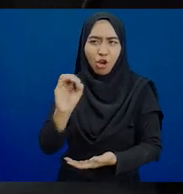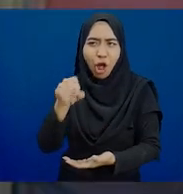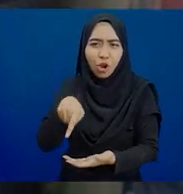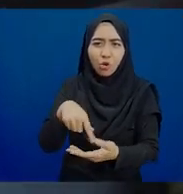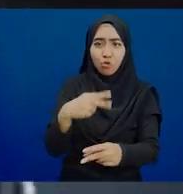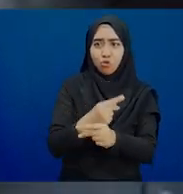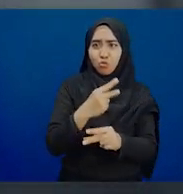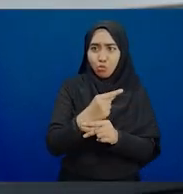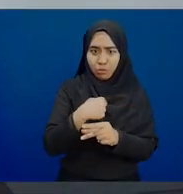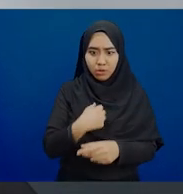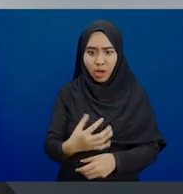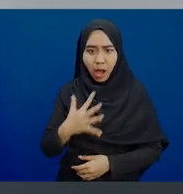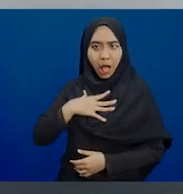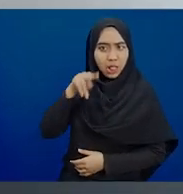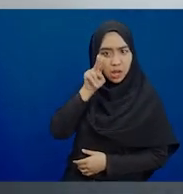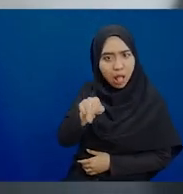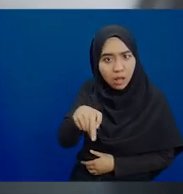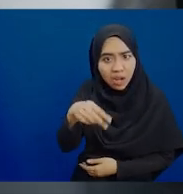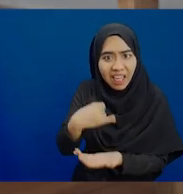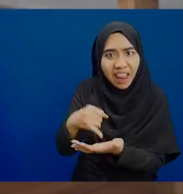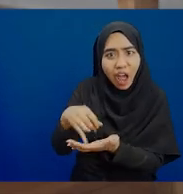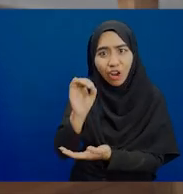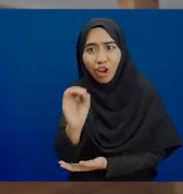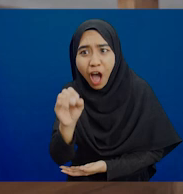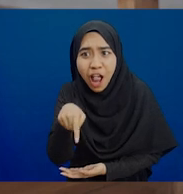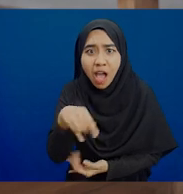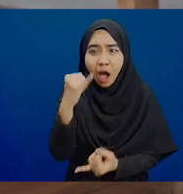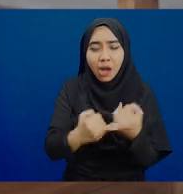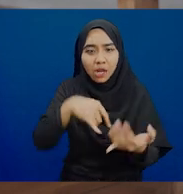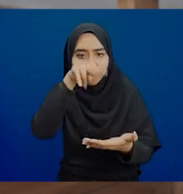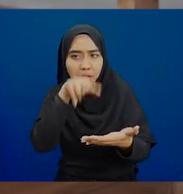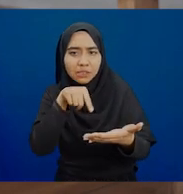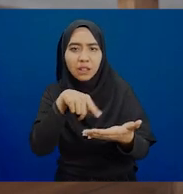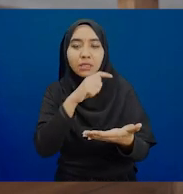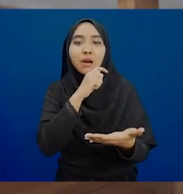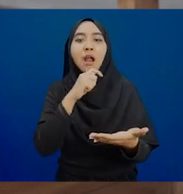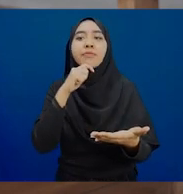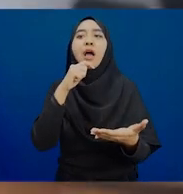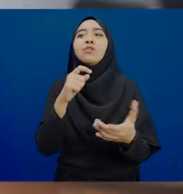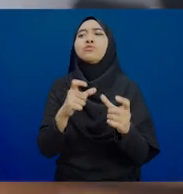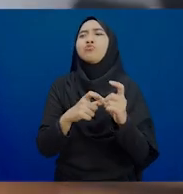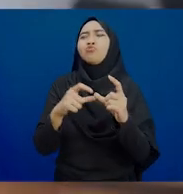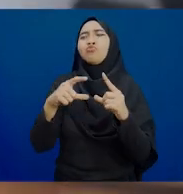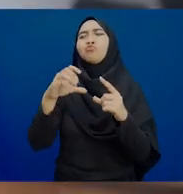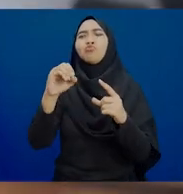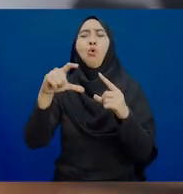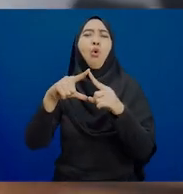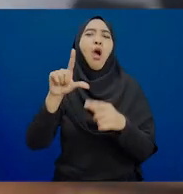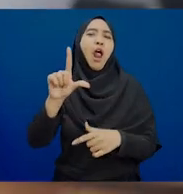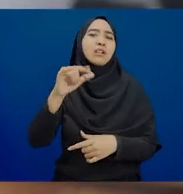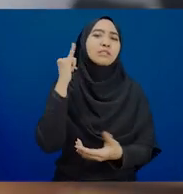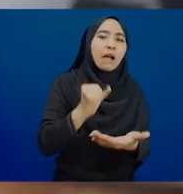juga shock, kaget kok bisa nilai matematika 0. Akhirnya dicek ternyata soalnya salah semua,